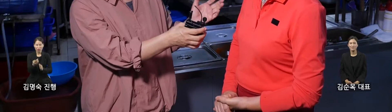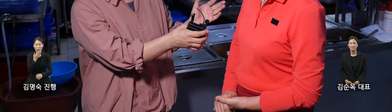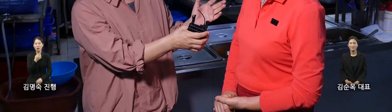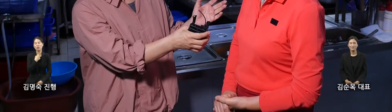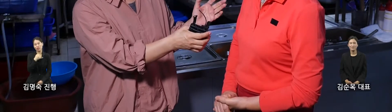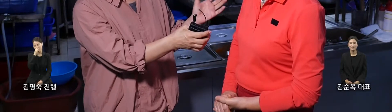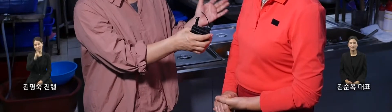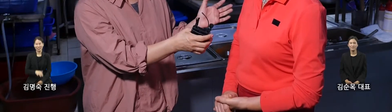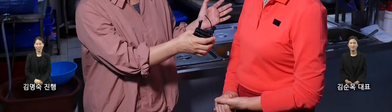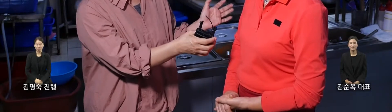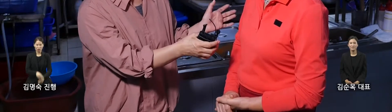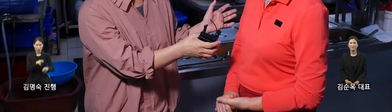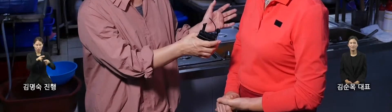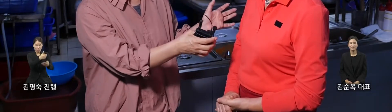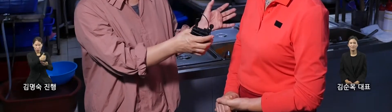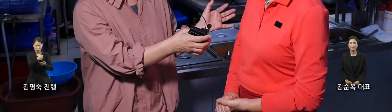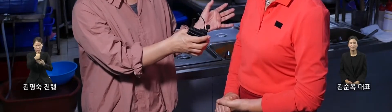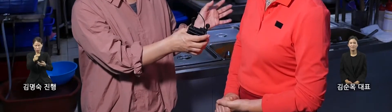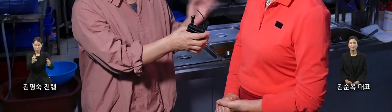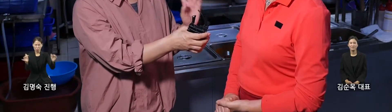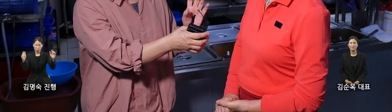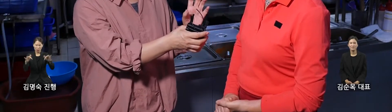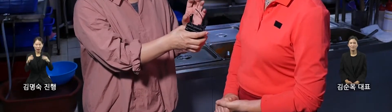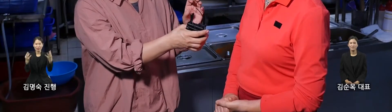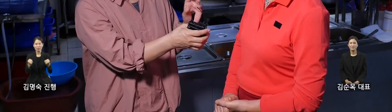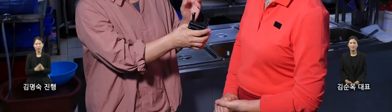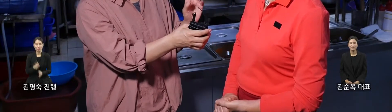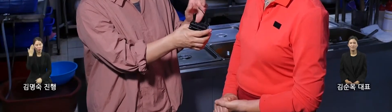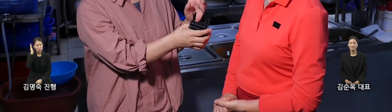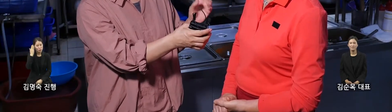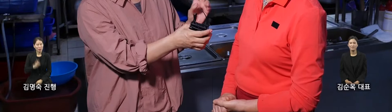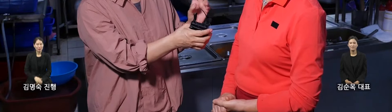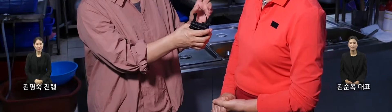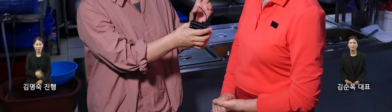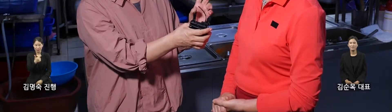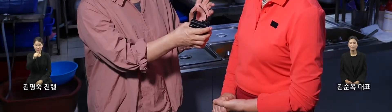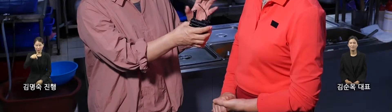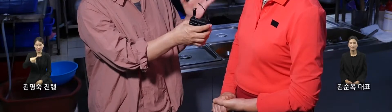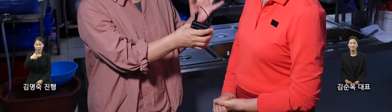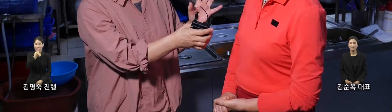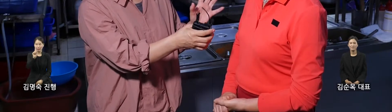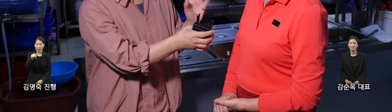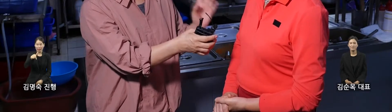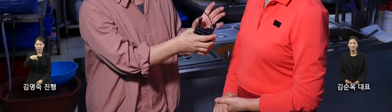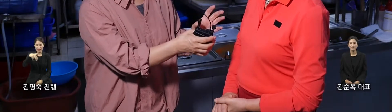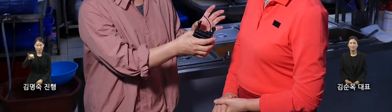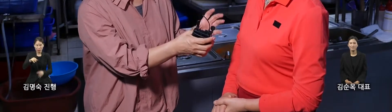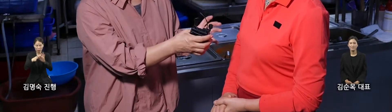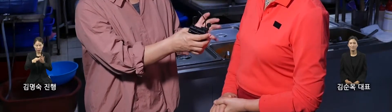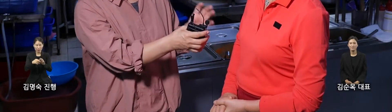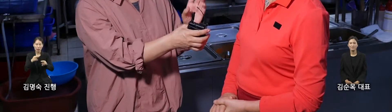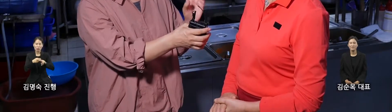또 그러다 보니까 뭐 손님들도 엄청 많을 텐데. 네. 요즘은 사실 또 이 낙지에 관련된 음식점들이